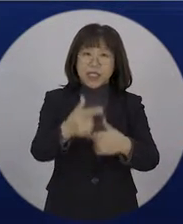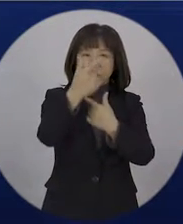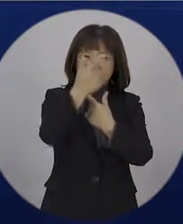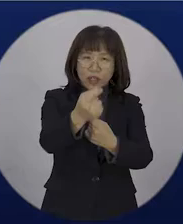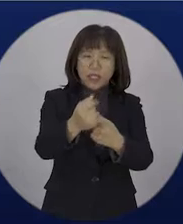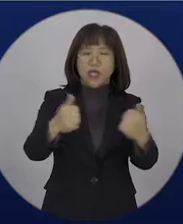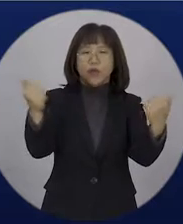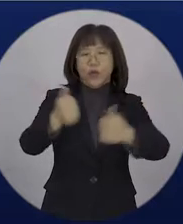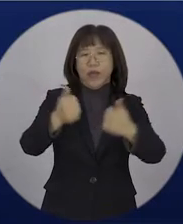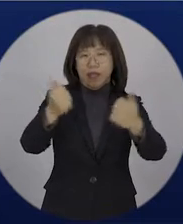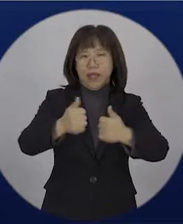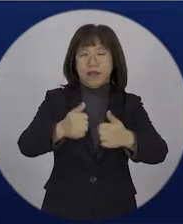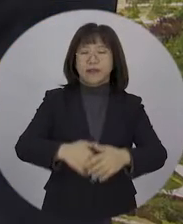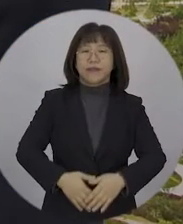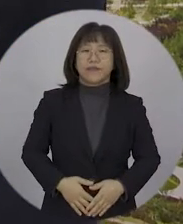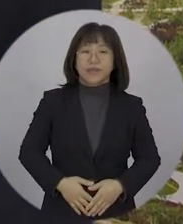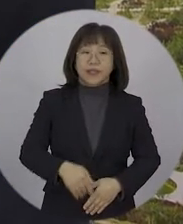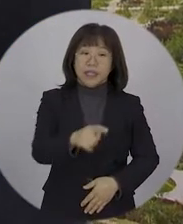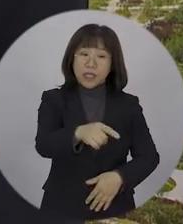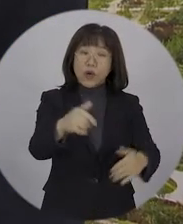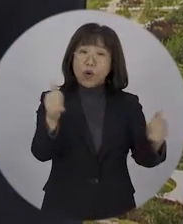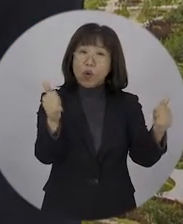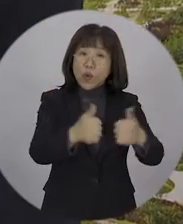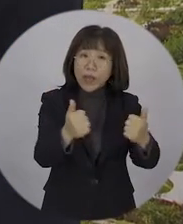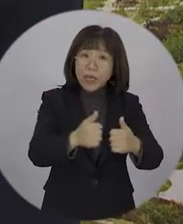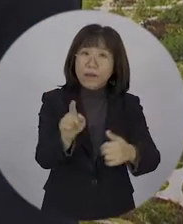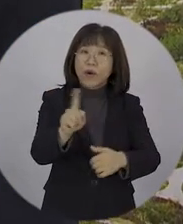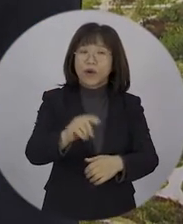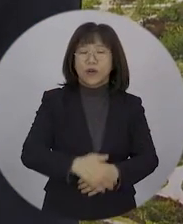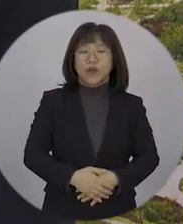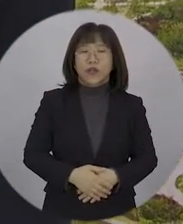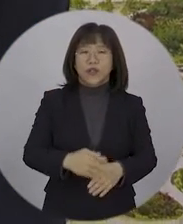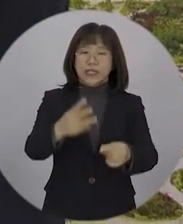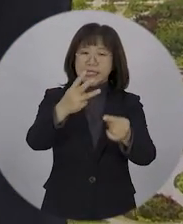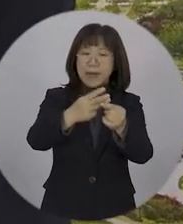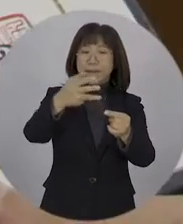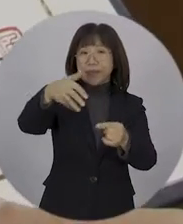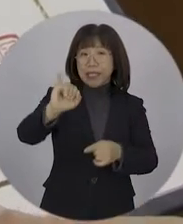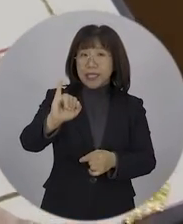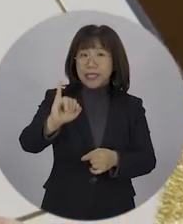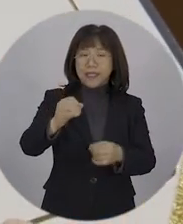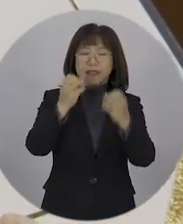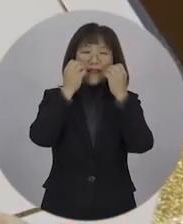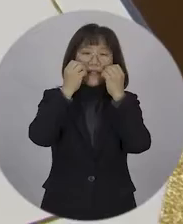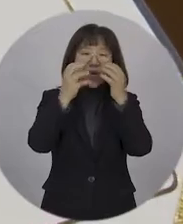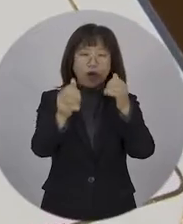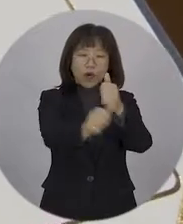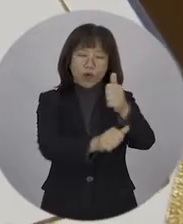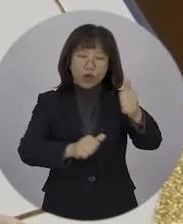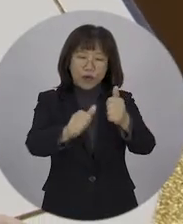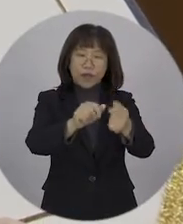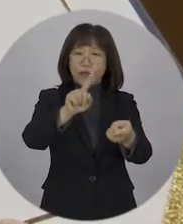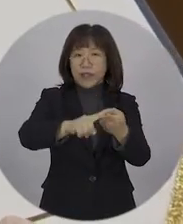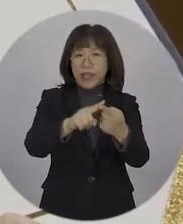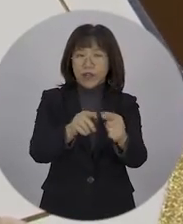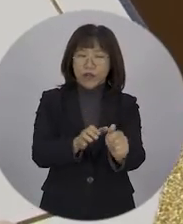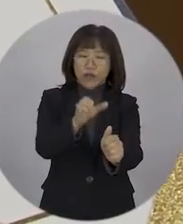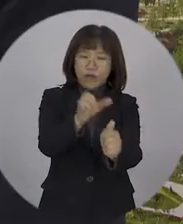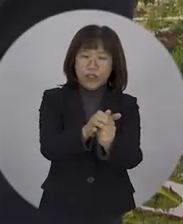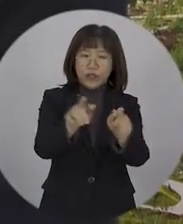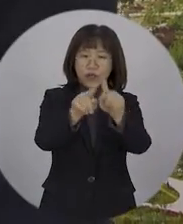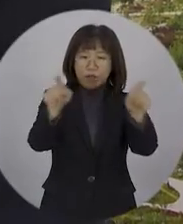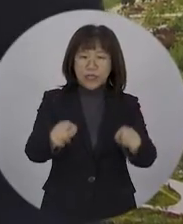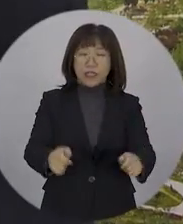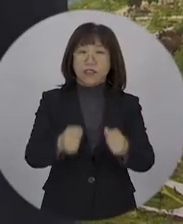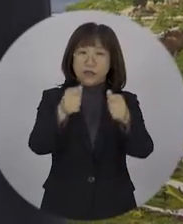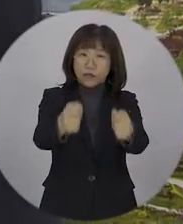회의가 열렸습니다 회의에서는 먼저 제 3기 강속구 협 챕 의 신규 위원에 대한 위촉장 수여식이